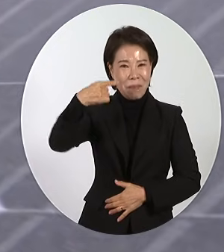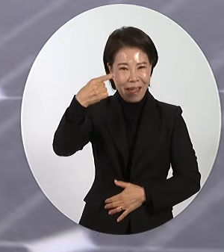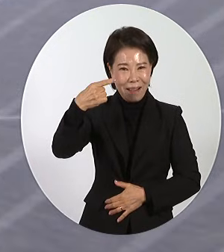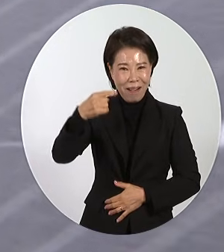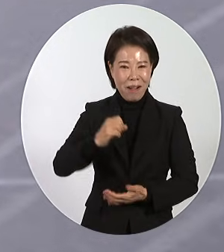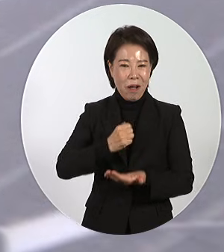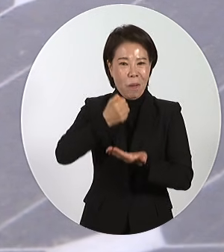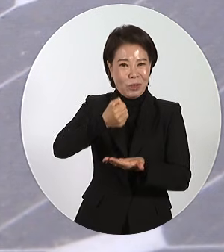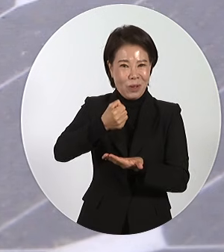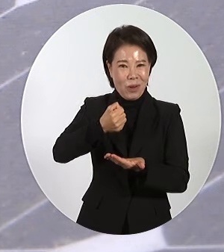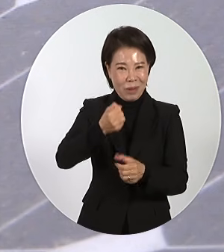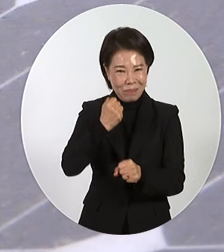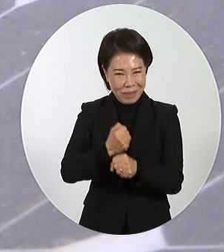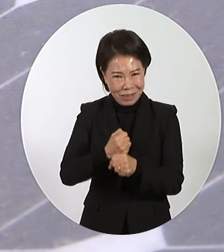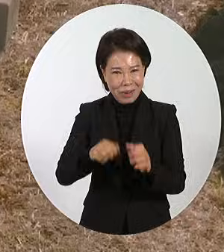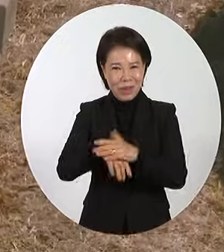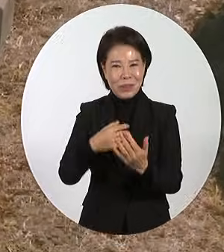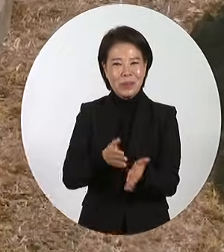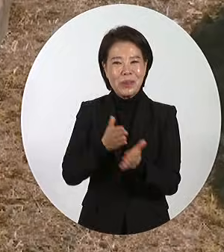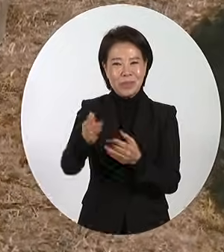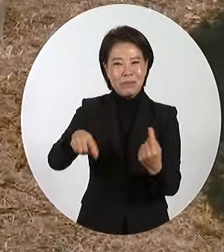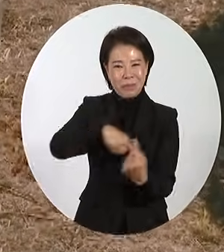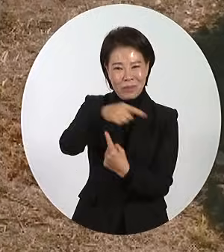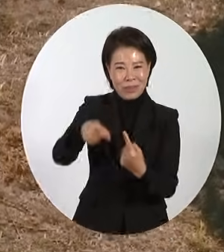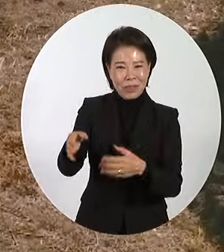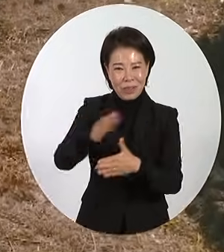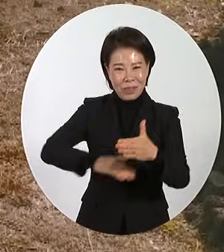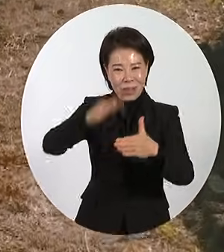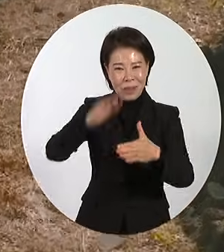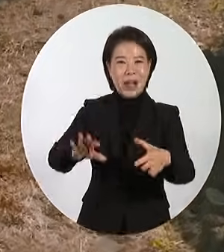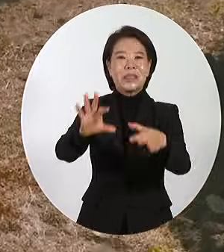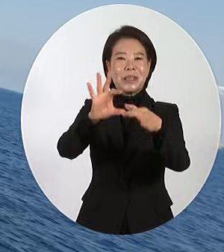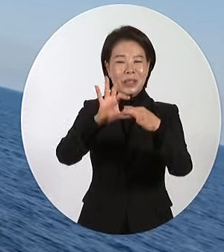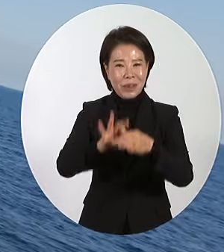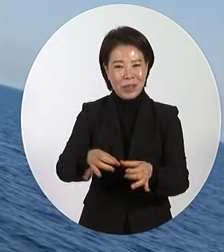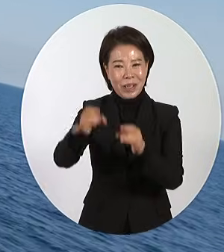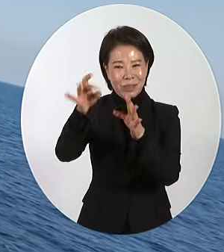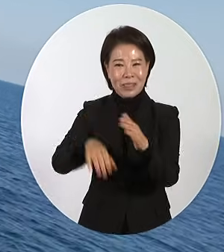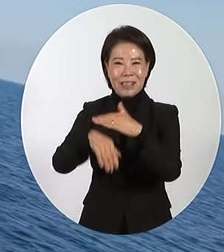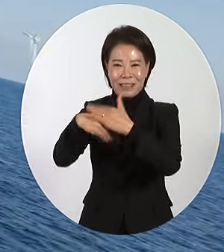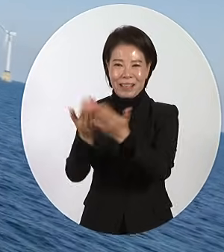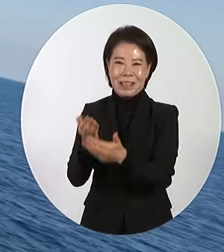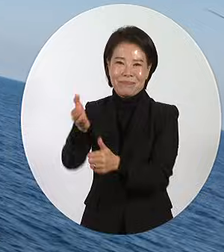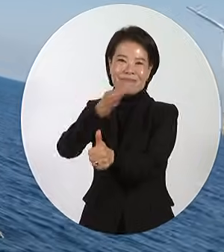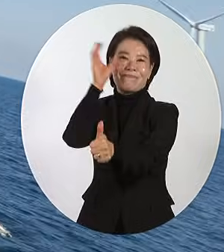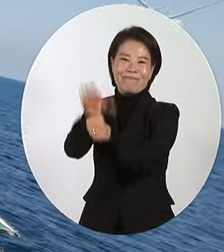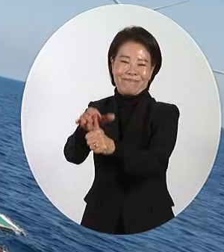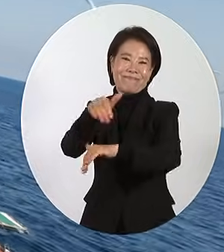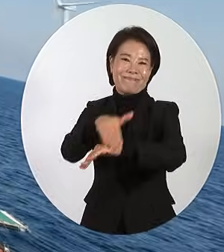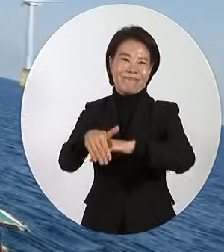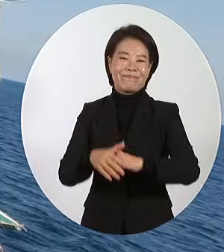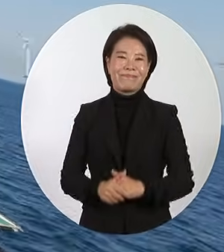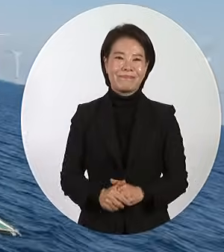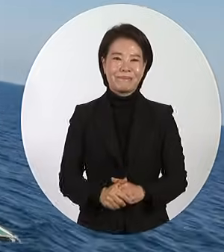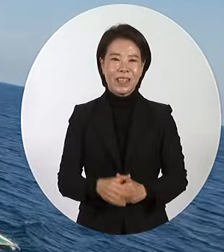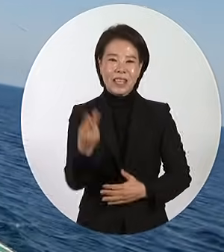조성하고 전문 운용기관을 통해 도민 투자와 발전 사업 투자를 전담하도록 할 계획입니다.